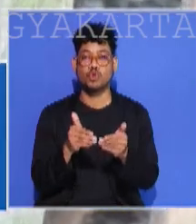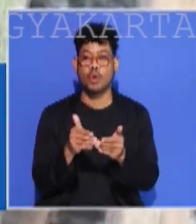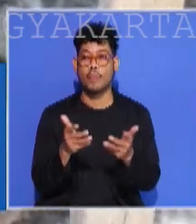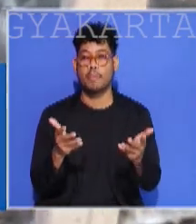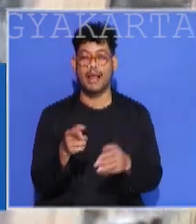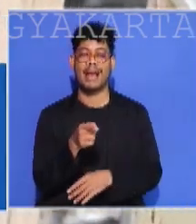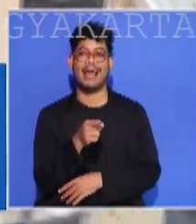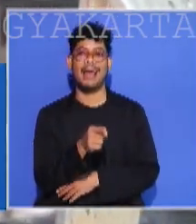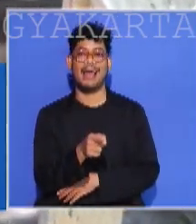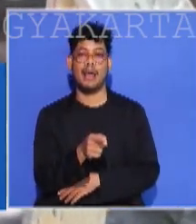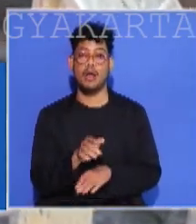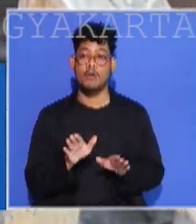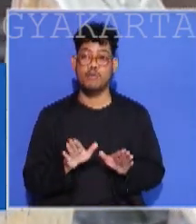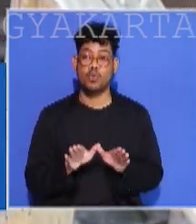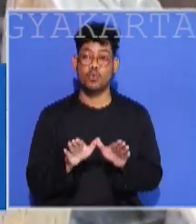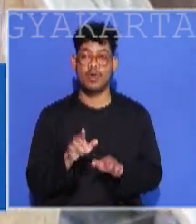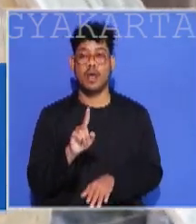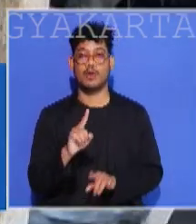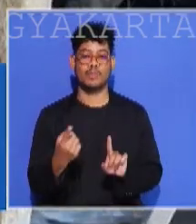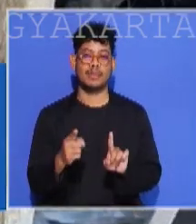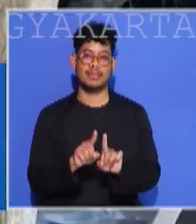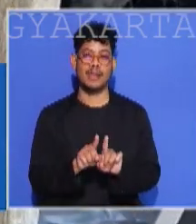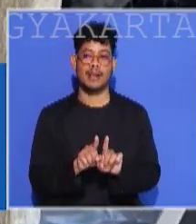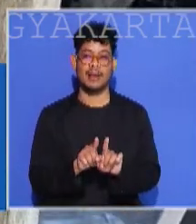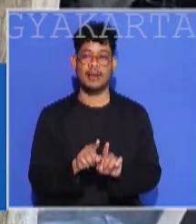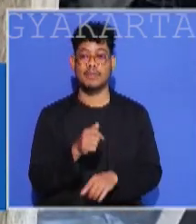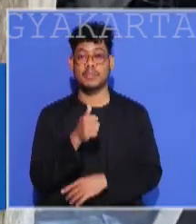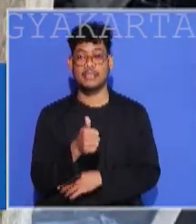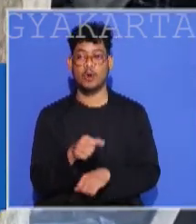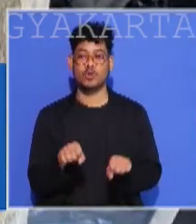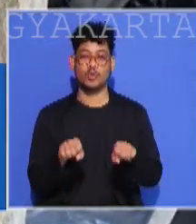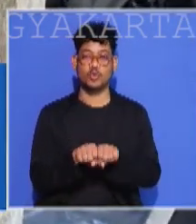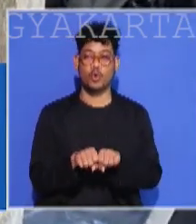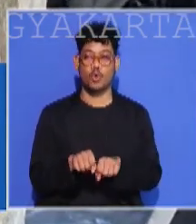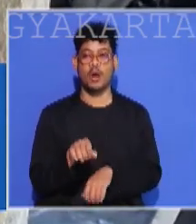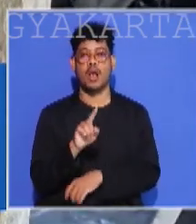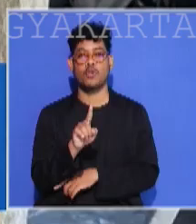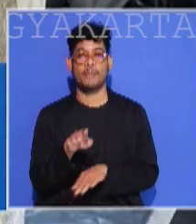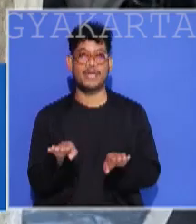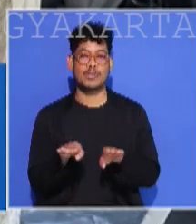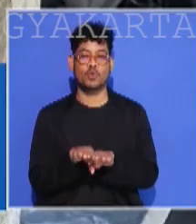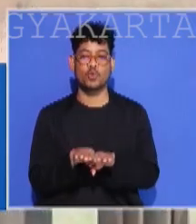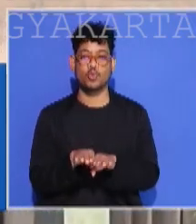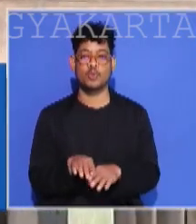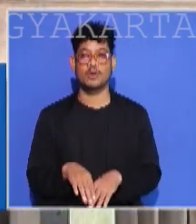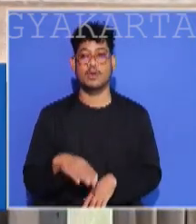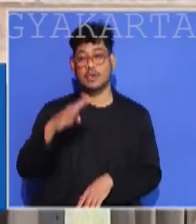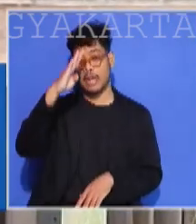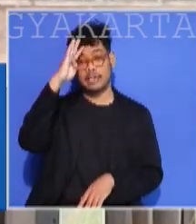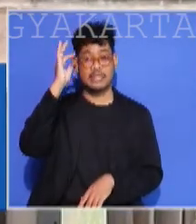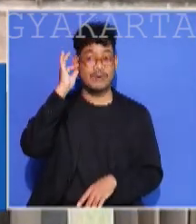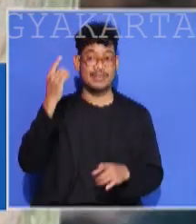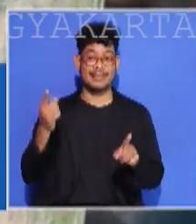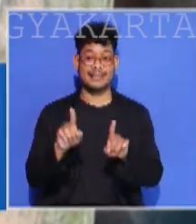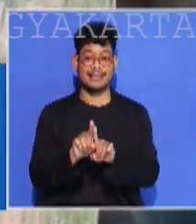Doro kolongan tumatos saking setunggal pasang supados purun jodho sawatawis setunggal minggu dangunipun doro lanang lan wedok dipun woreng